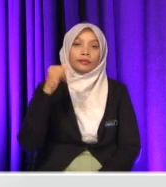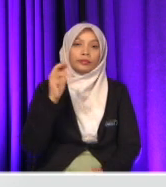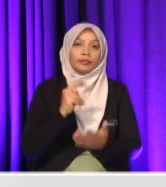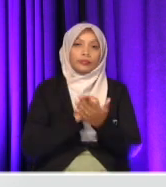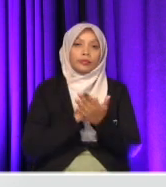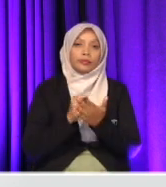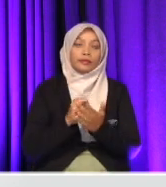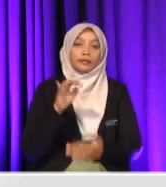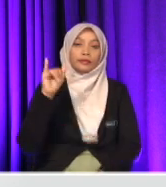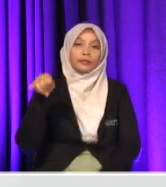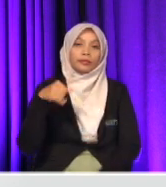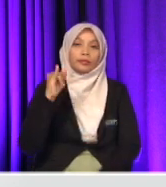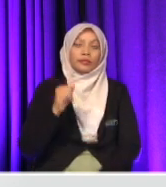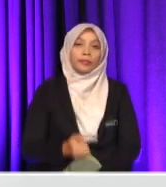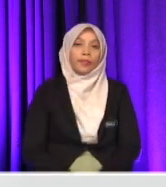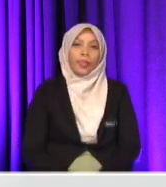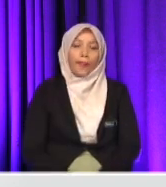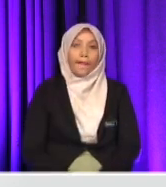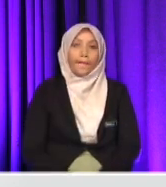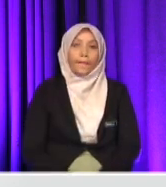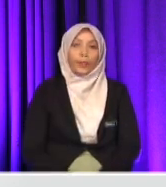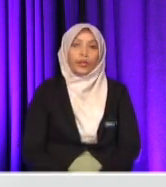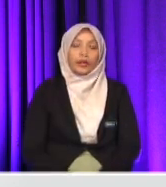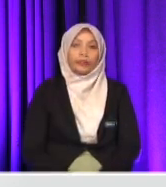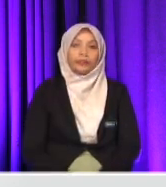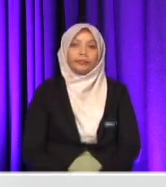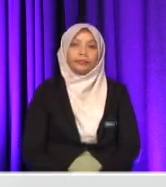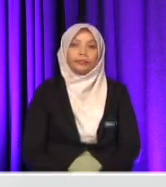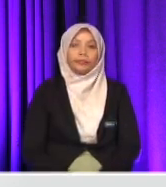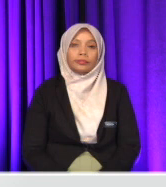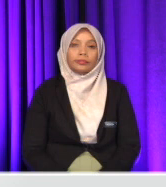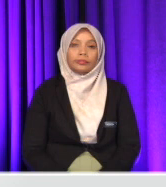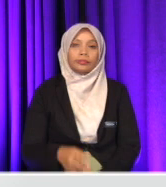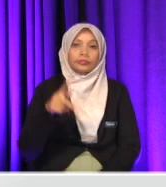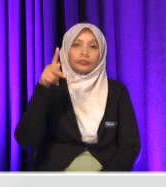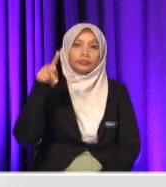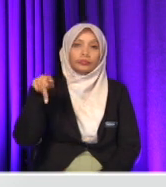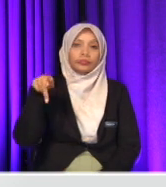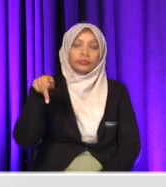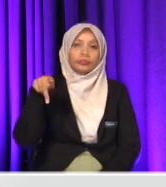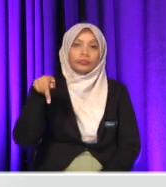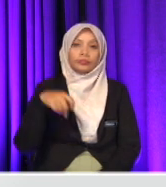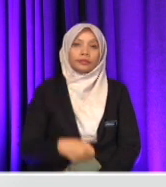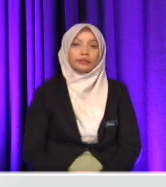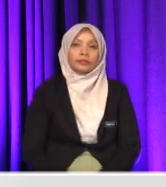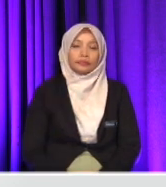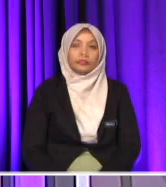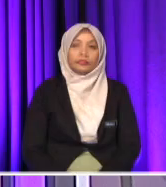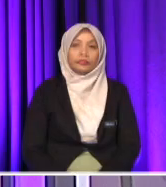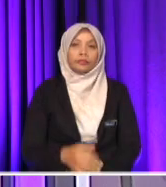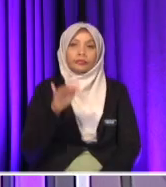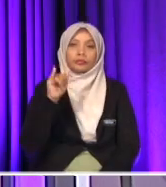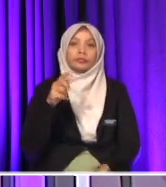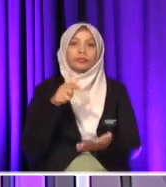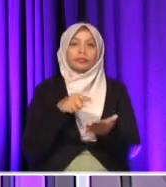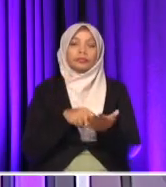pemuat. Nilai pemuat. Okey. Nilai pemuat. Ya, betul. Piko. P ni adalah piko. So, betul Iman. Okey. Yang ini kita tahu.